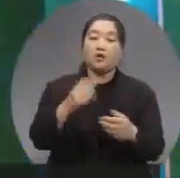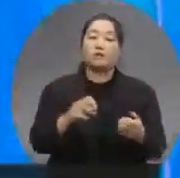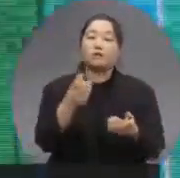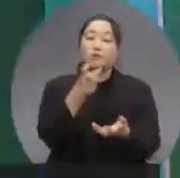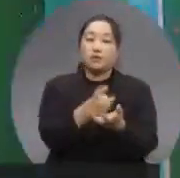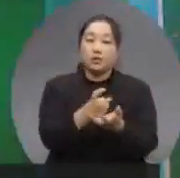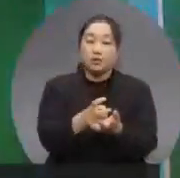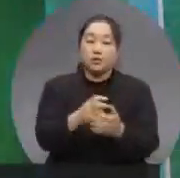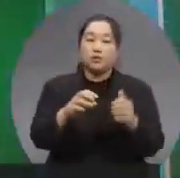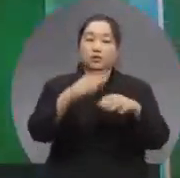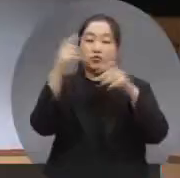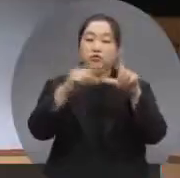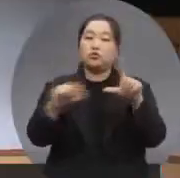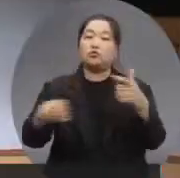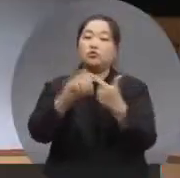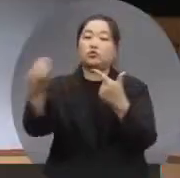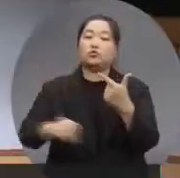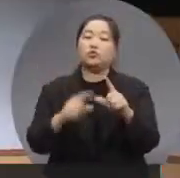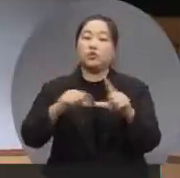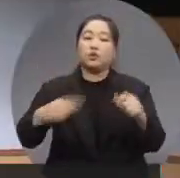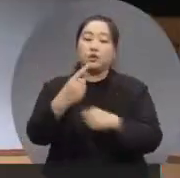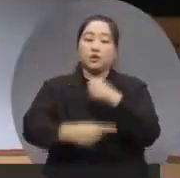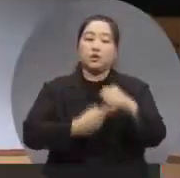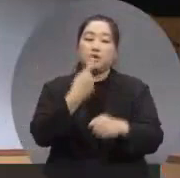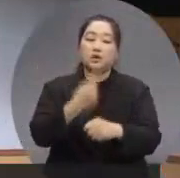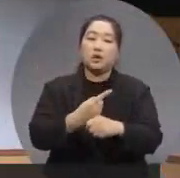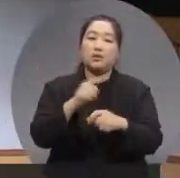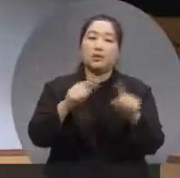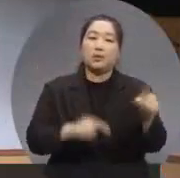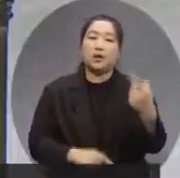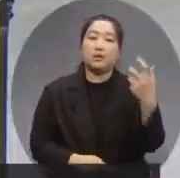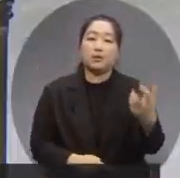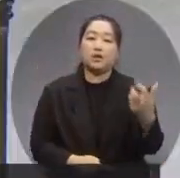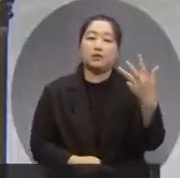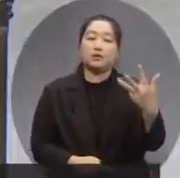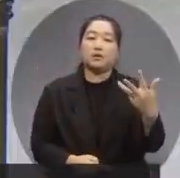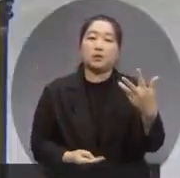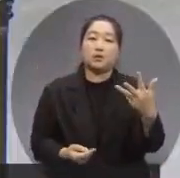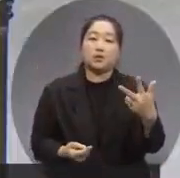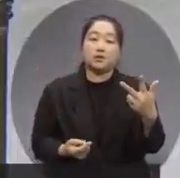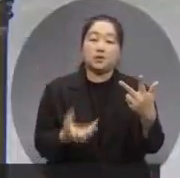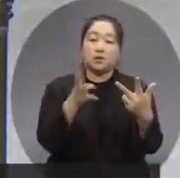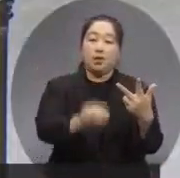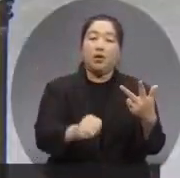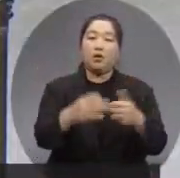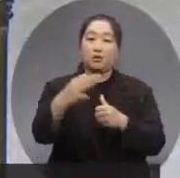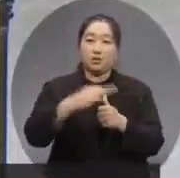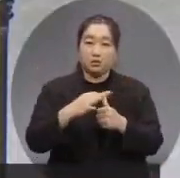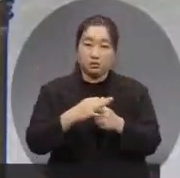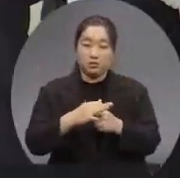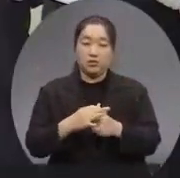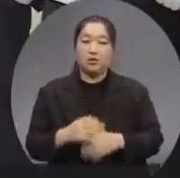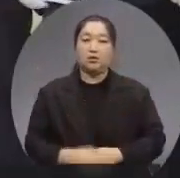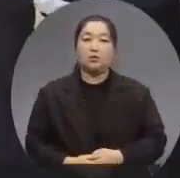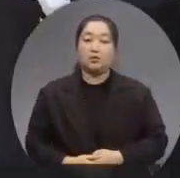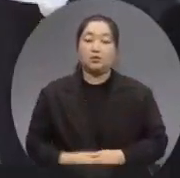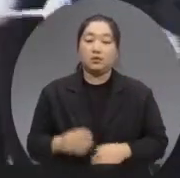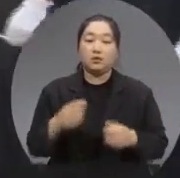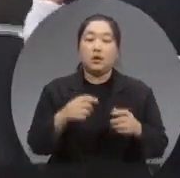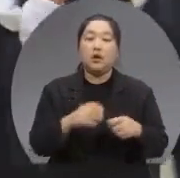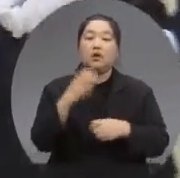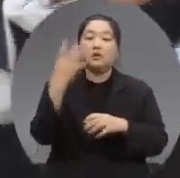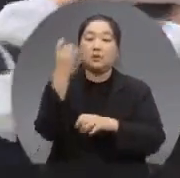총액의 6%, 해마다 187억 원의 재정지원 특례를 받아왔습니다. 당초 지원 기간은